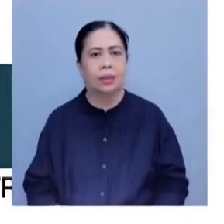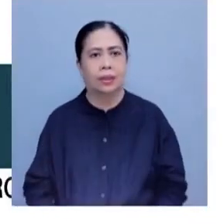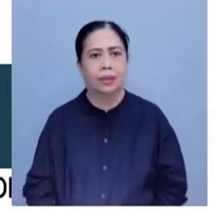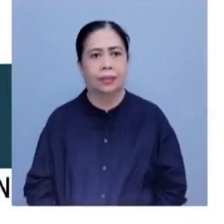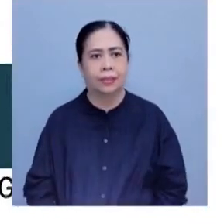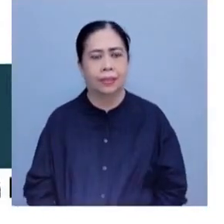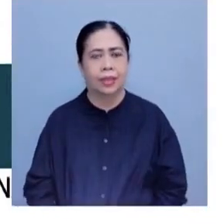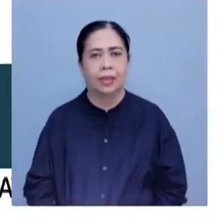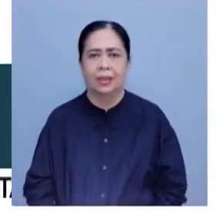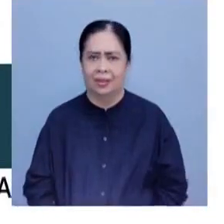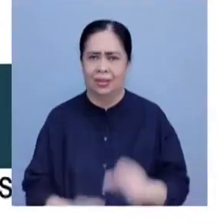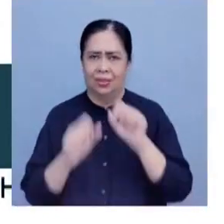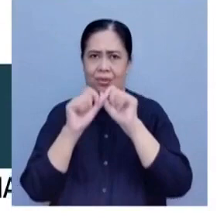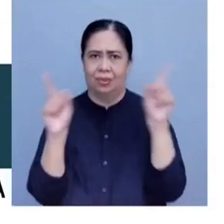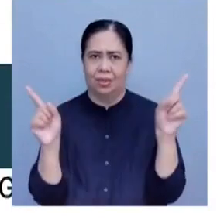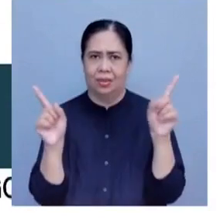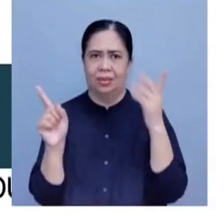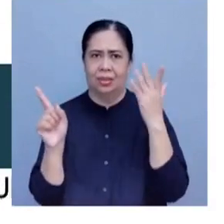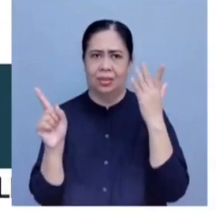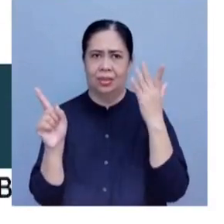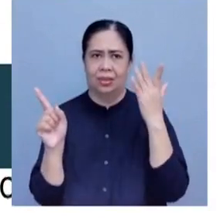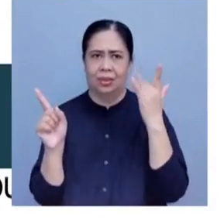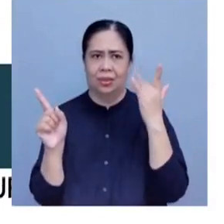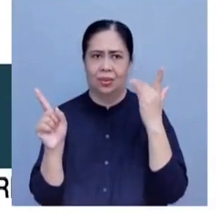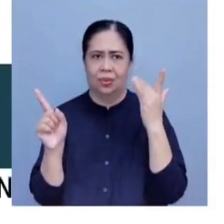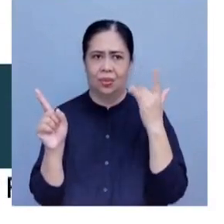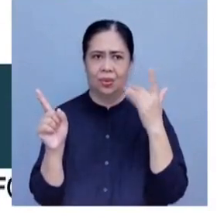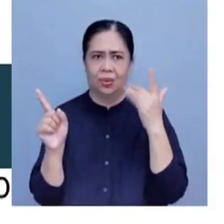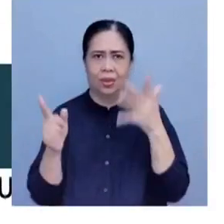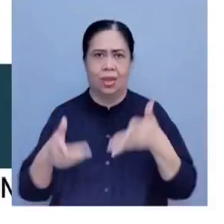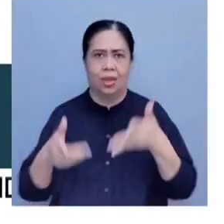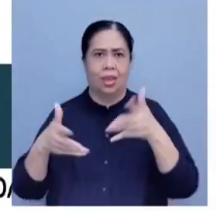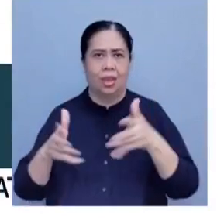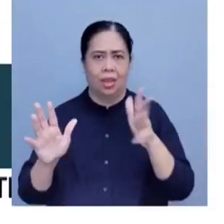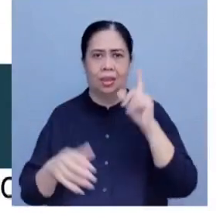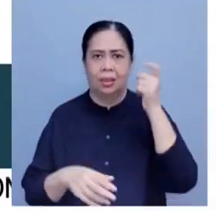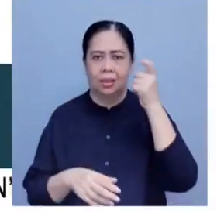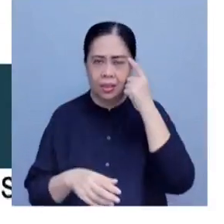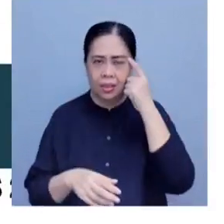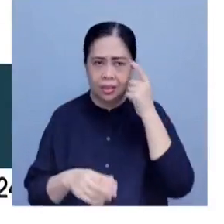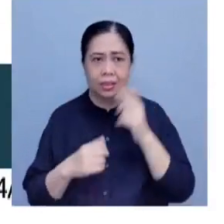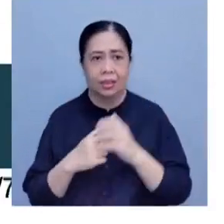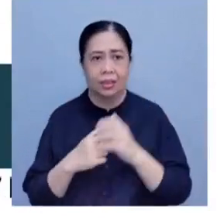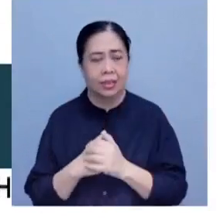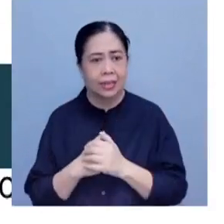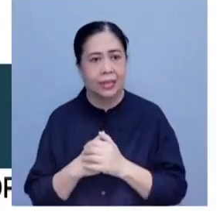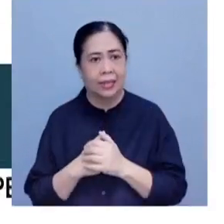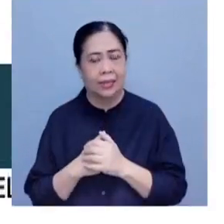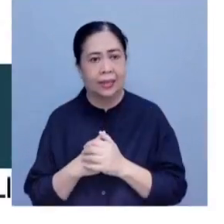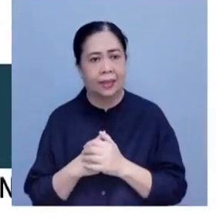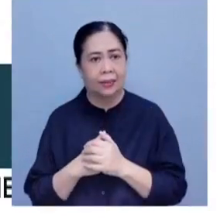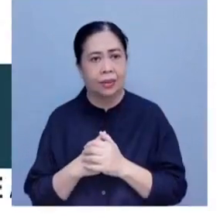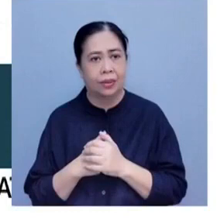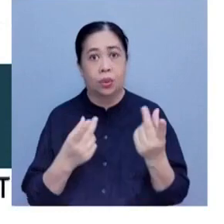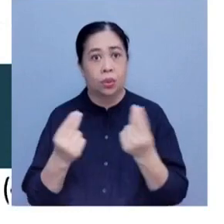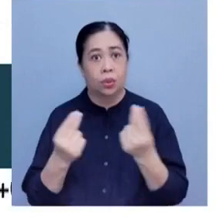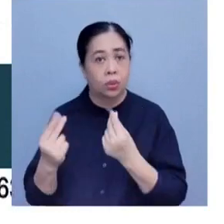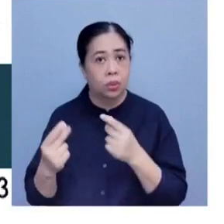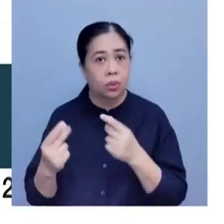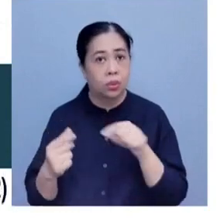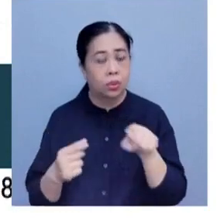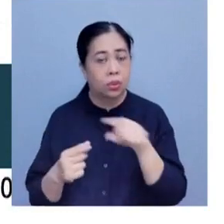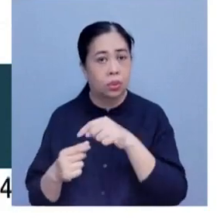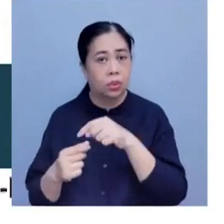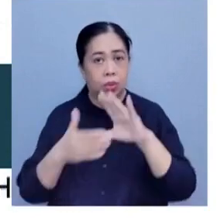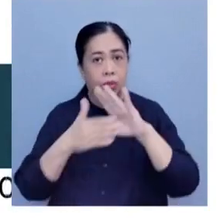Eh nakakapagtaka kung bakit hinahayaan pa ng gobyerno na gumawa ng ganito itong mga vloggers. Just